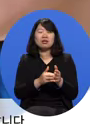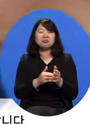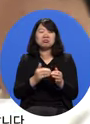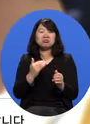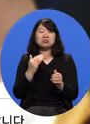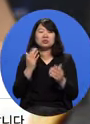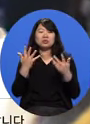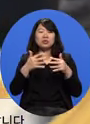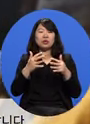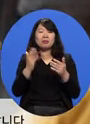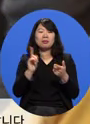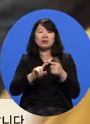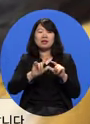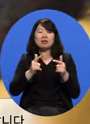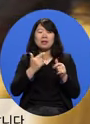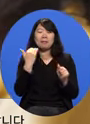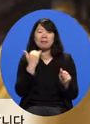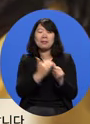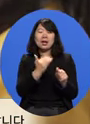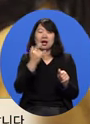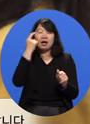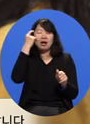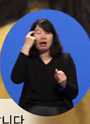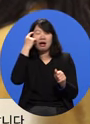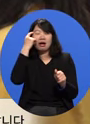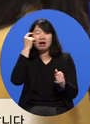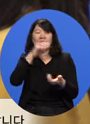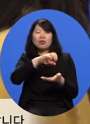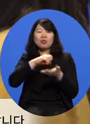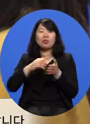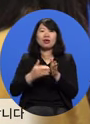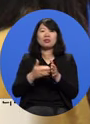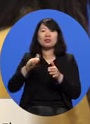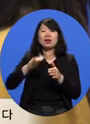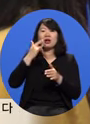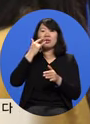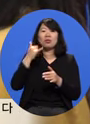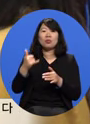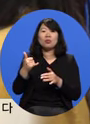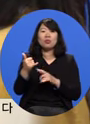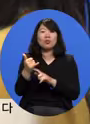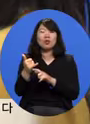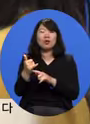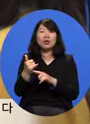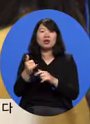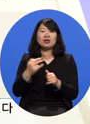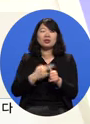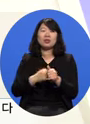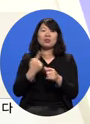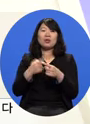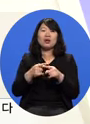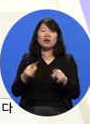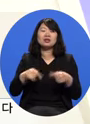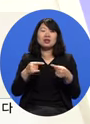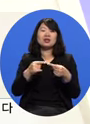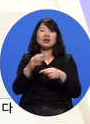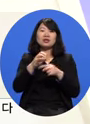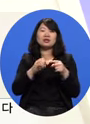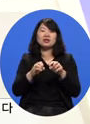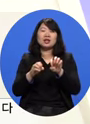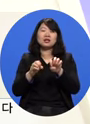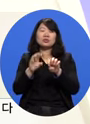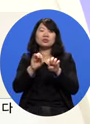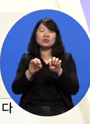퇴출 시킬 수 있는 길이 열렸다 이렇게 여러 모를 해서 도입했던 제도인데 집 학부모들 회원특가 참가율이 40% 초과